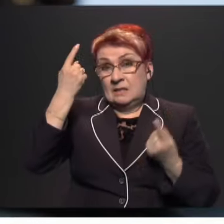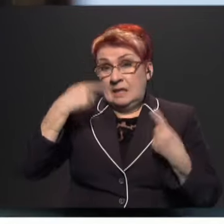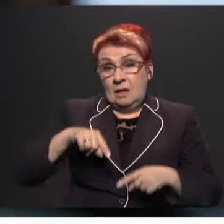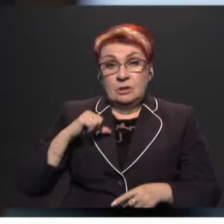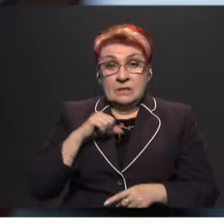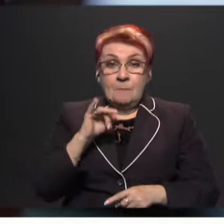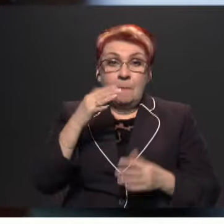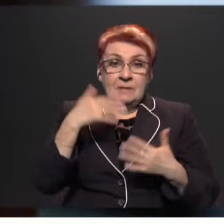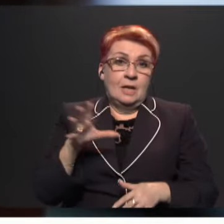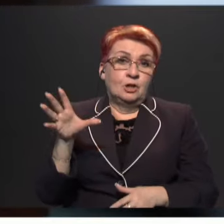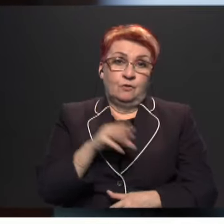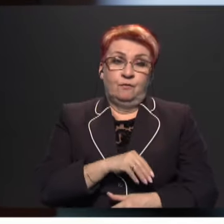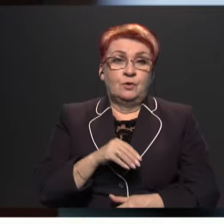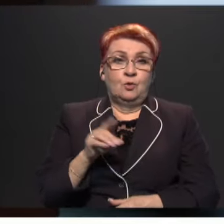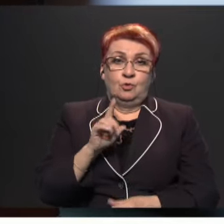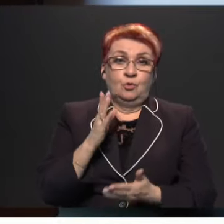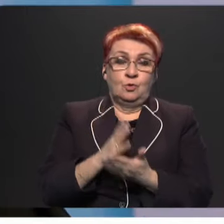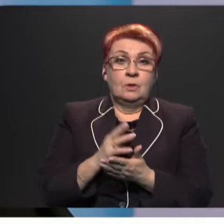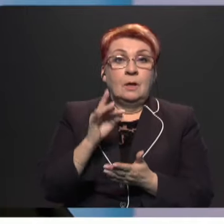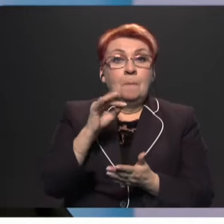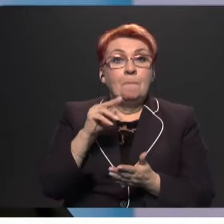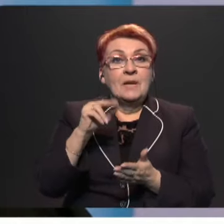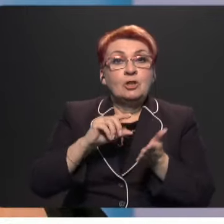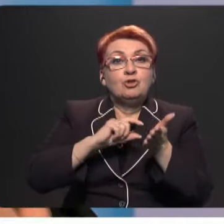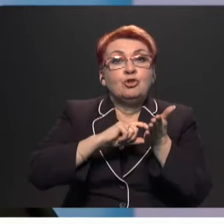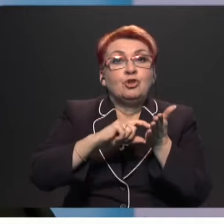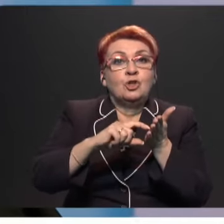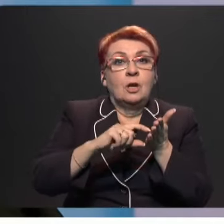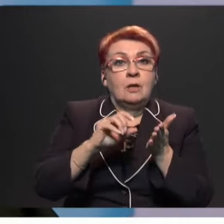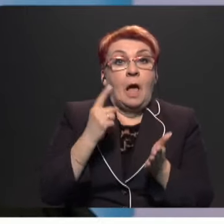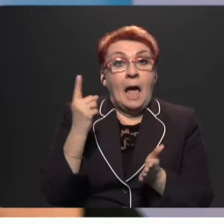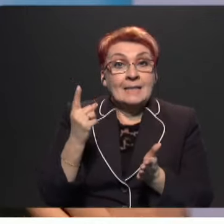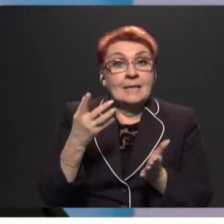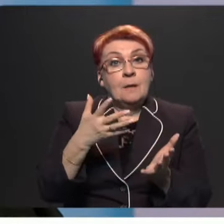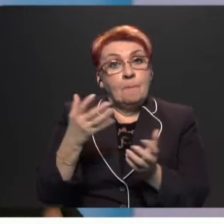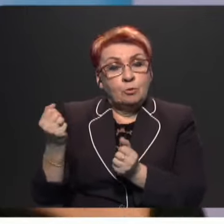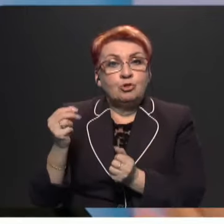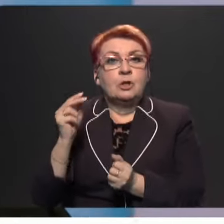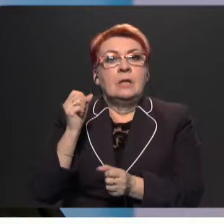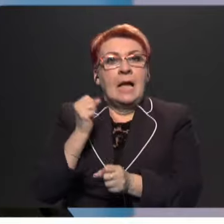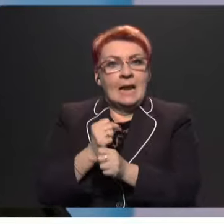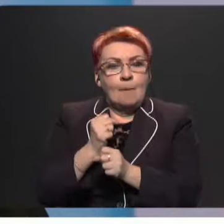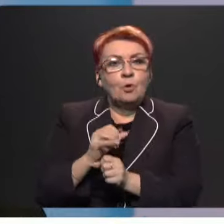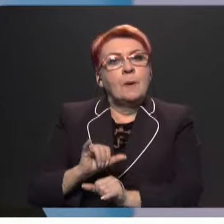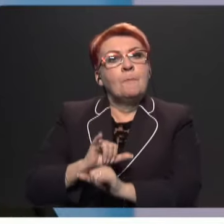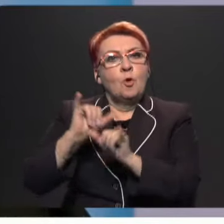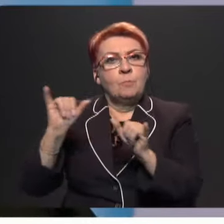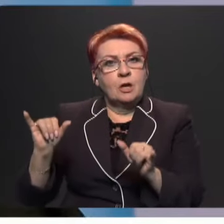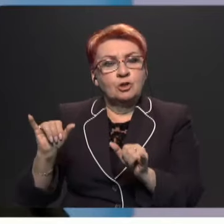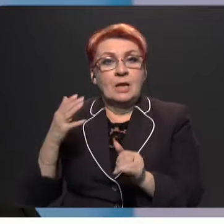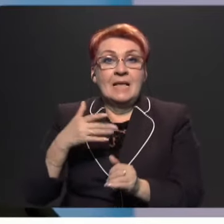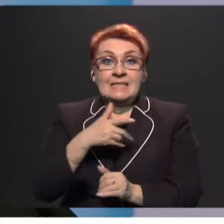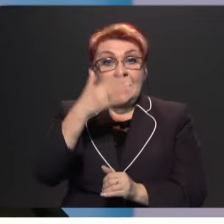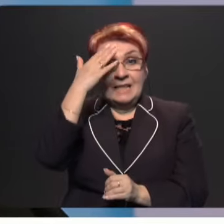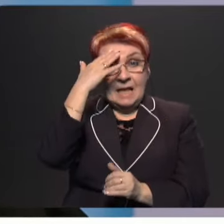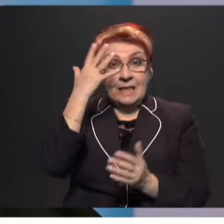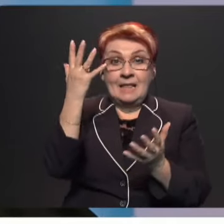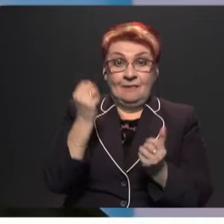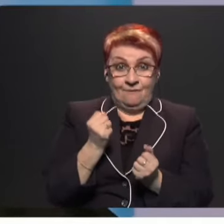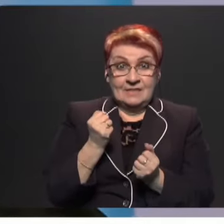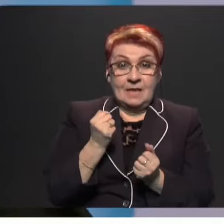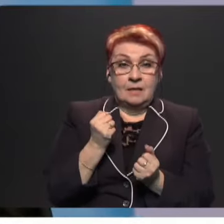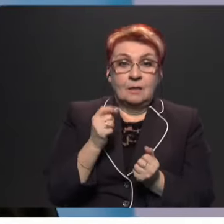то, что есть. Притча о талантах, о чем она говорит? Один получил, работай, приумножай. Если ты талант взял и надеешься,